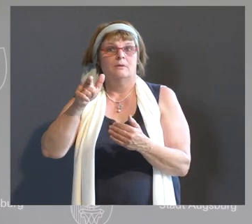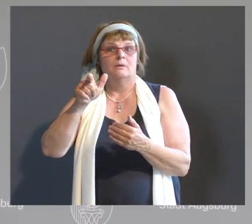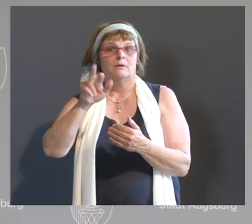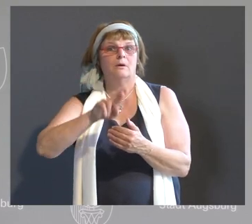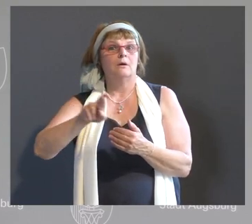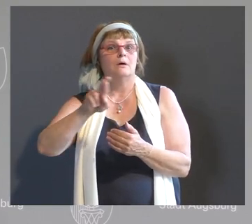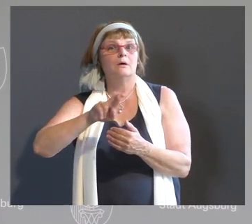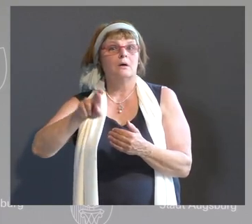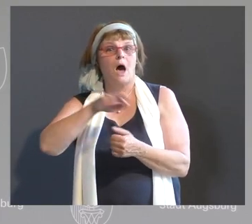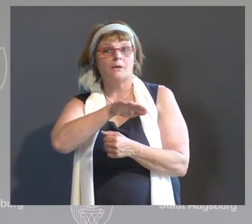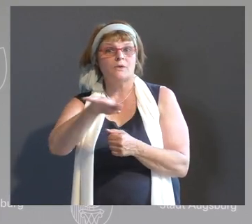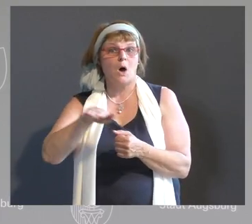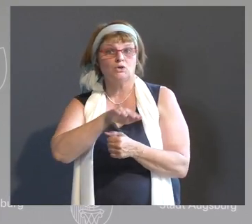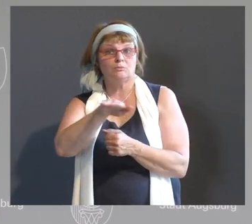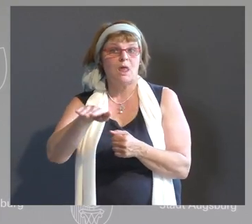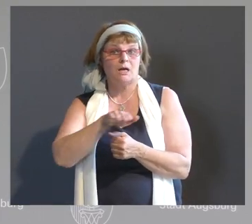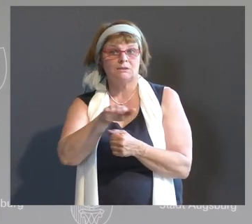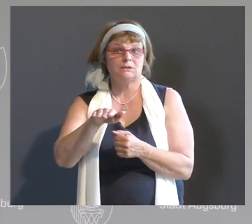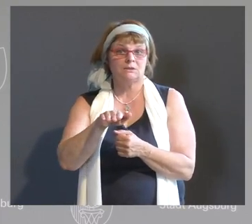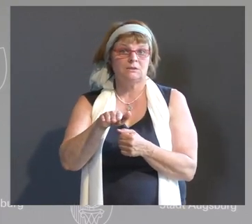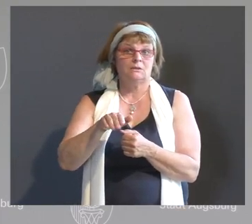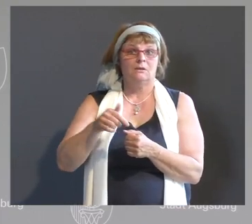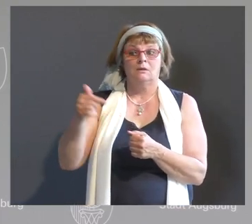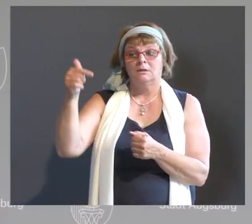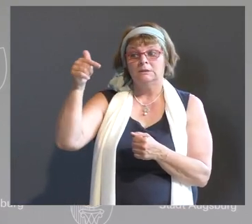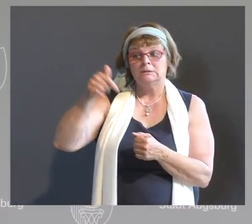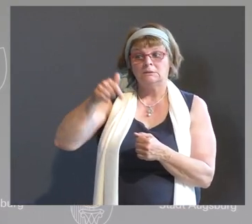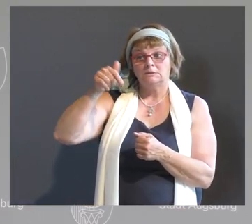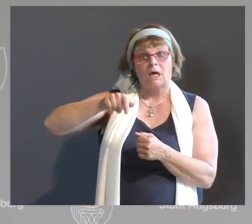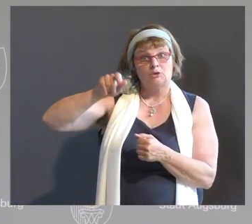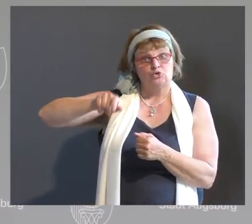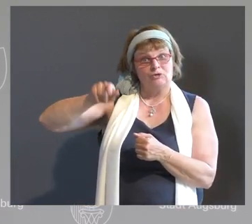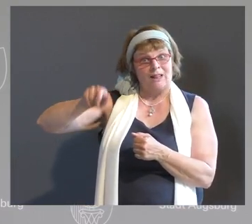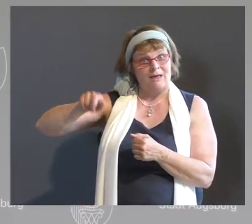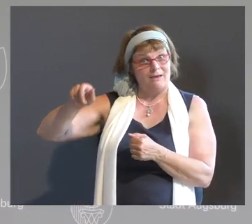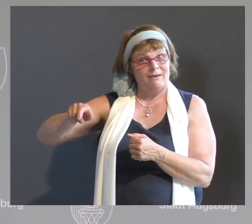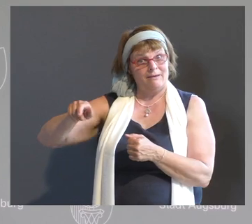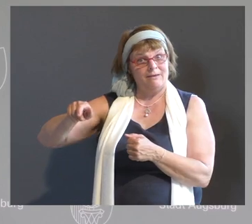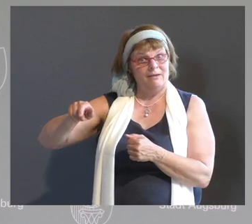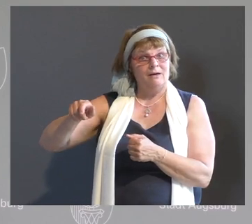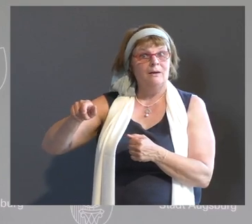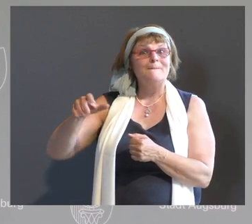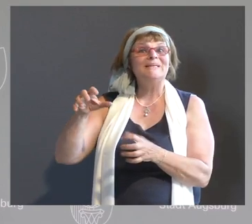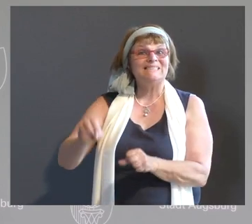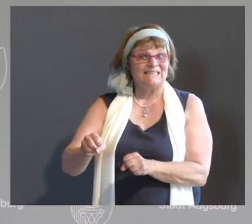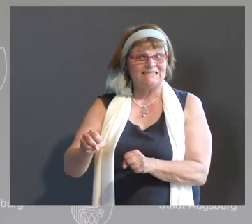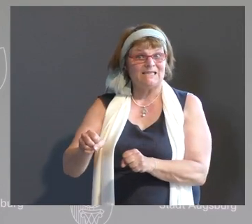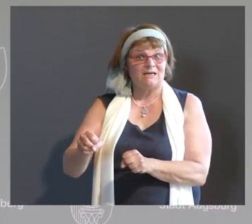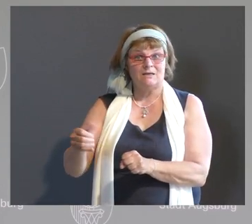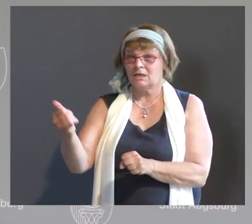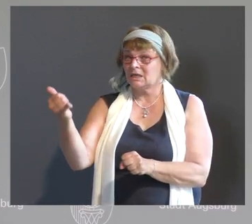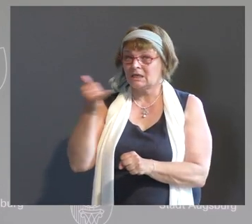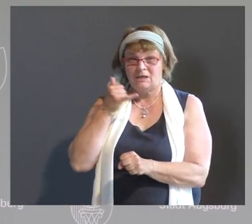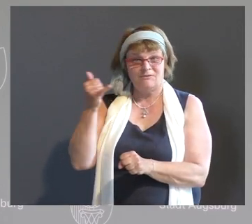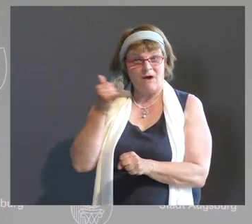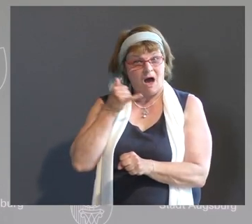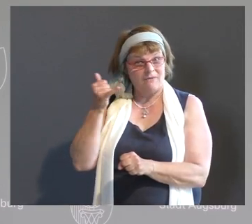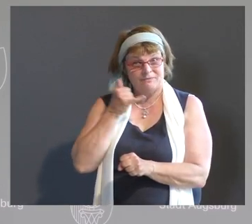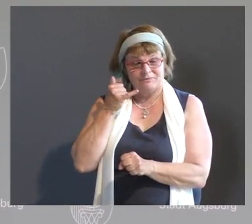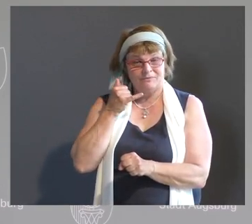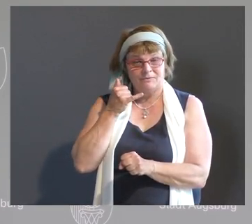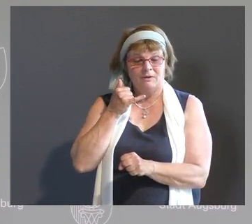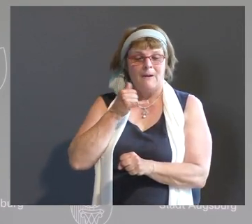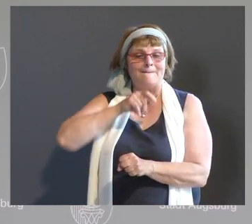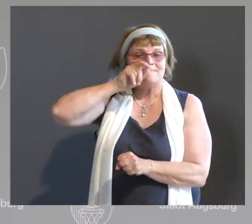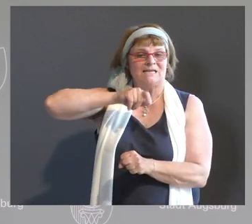Tankstellenpächter anruft, sozusagen 100 Personen stürmen meine Tankstelle. Ich brauche dringend polizeiliche Unterstützung. Dann